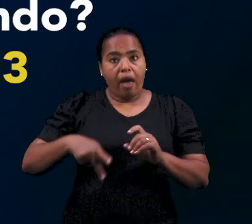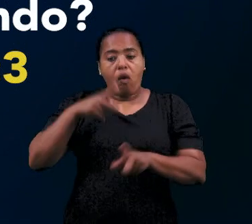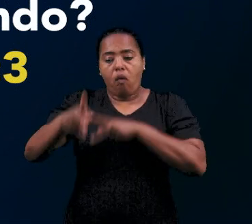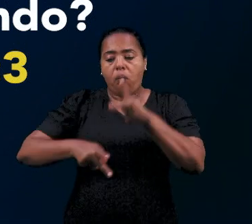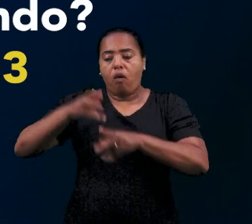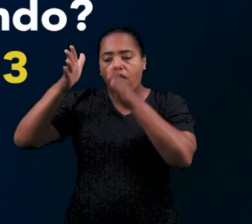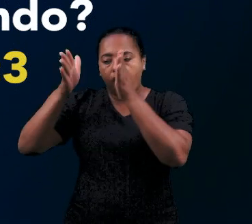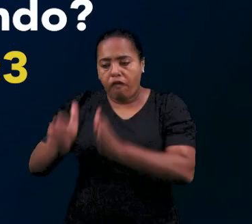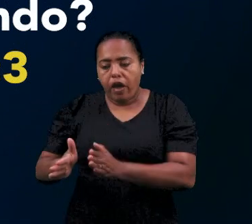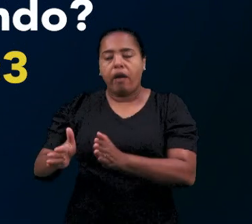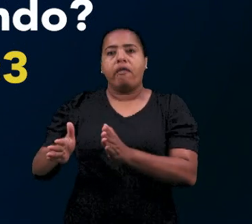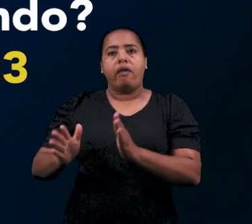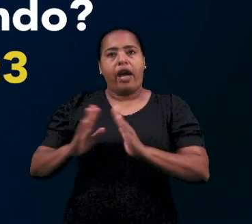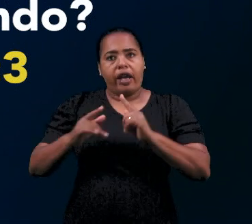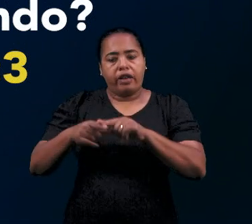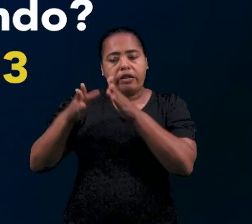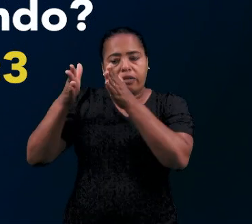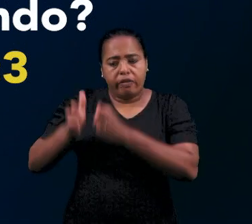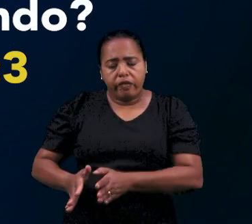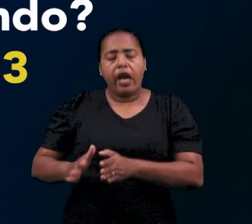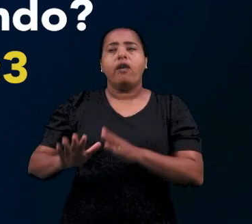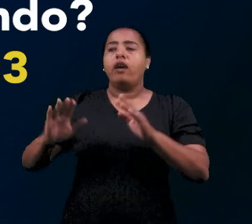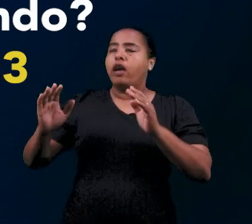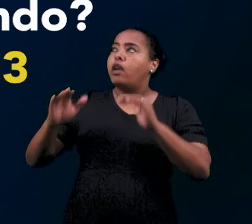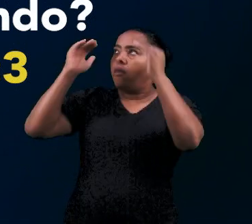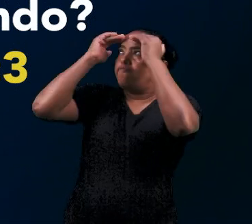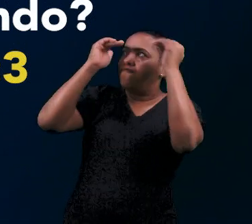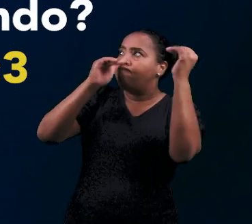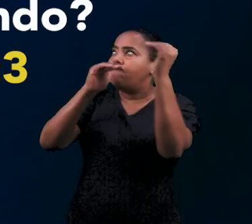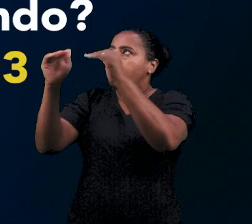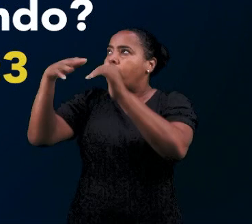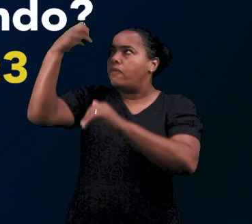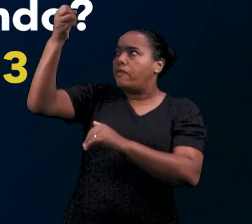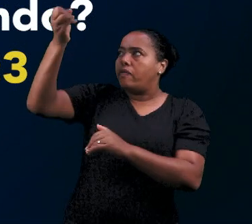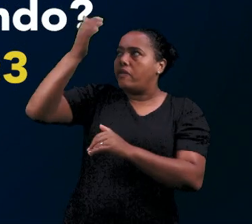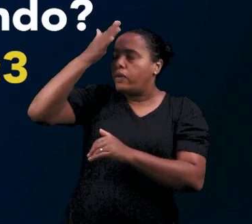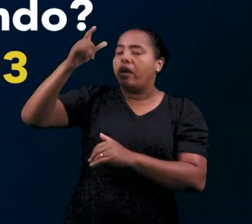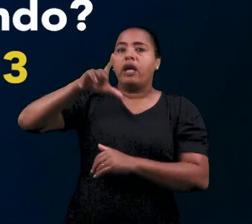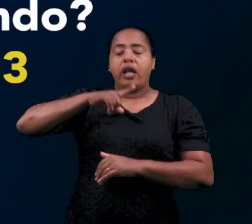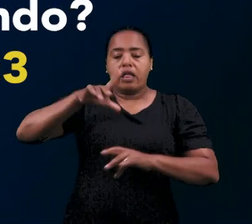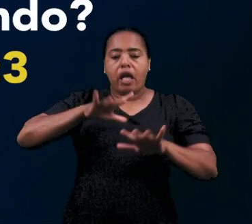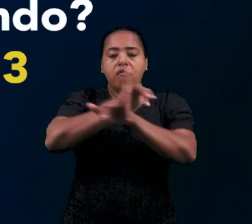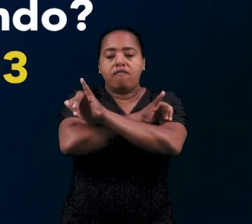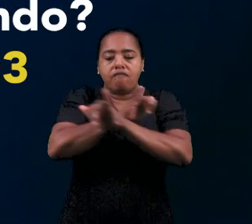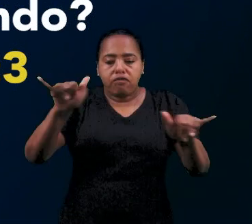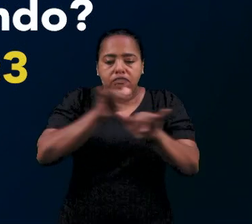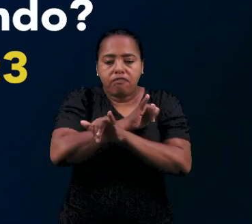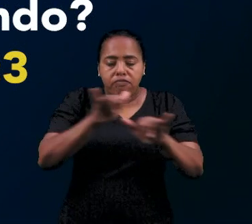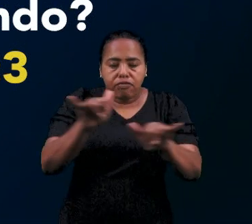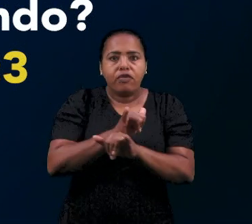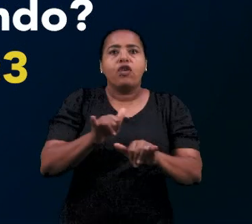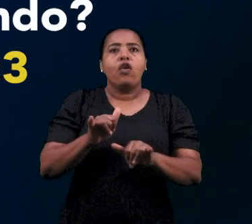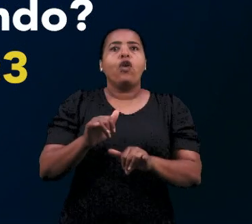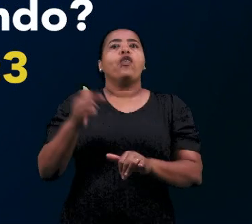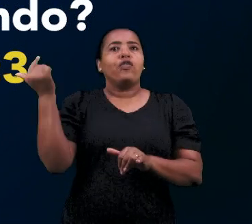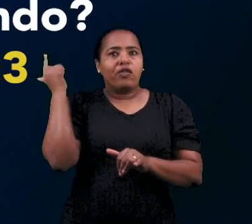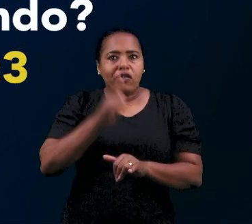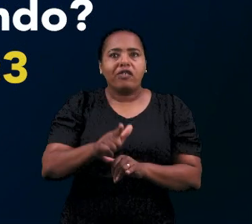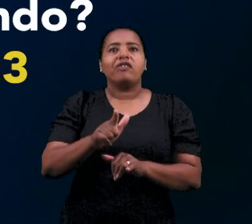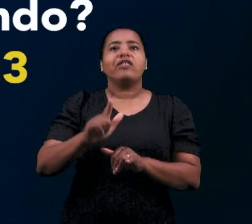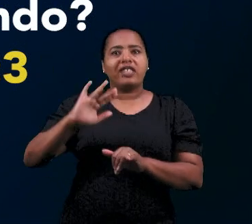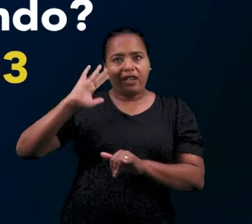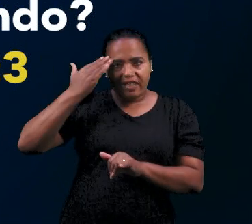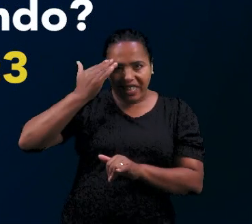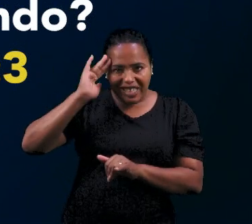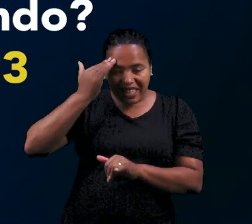du Saint-Esprit, elle a reçu les avertissements. Elle arrive à discerner par le Saint-Esprit les